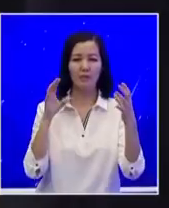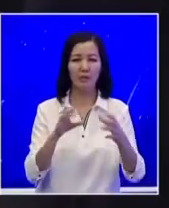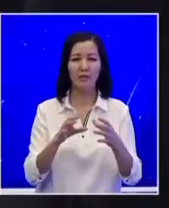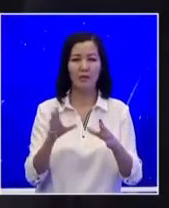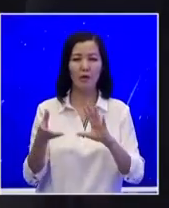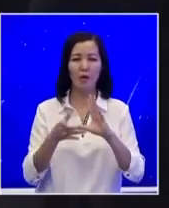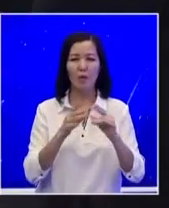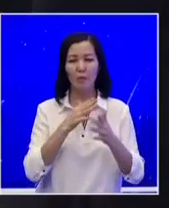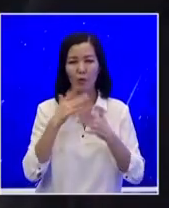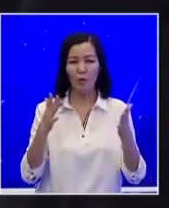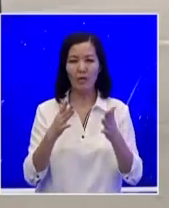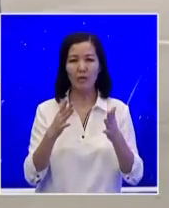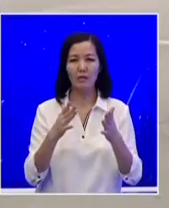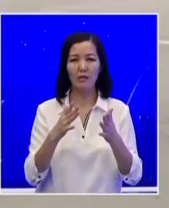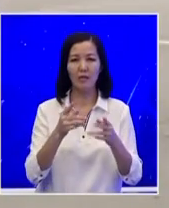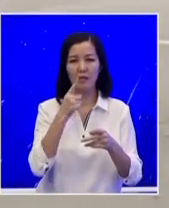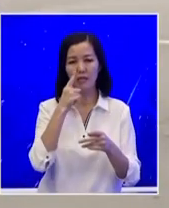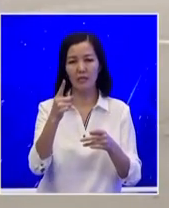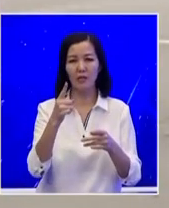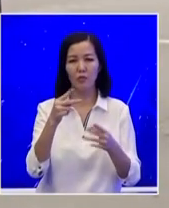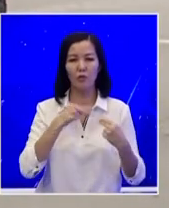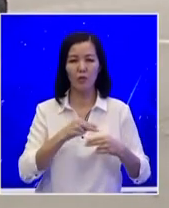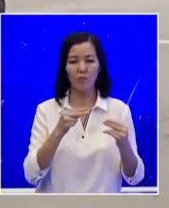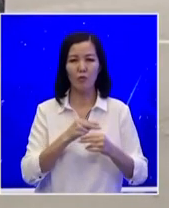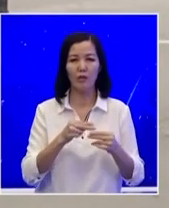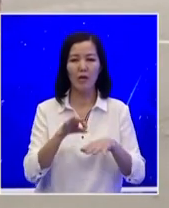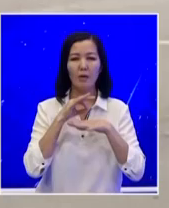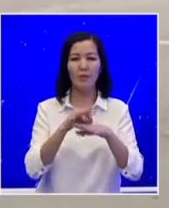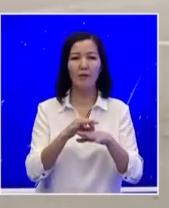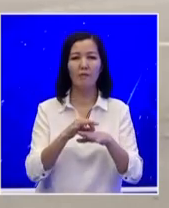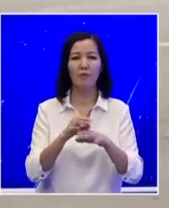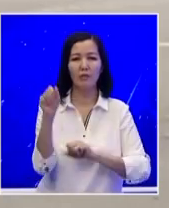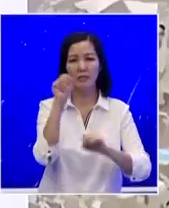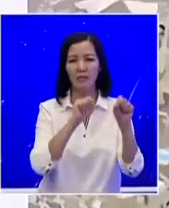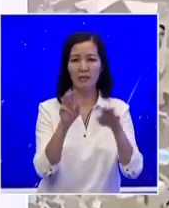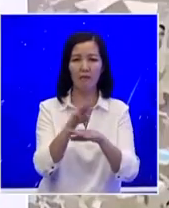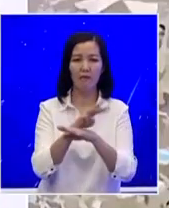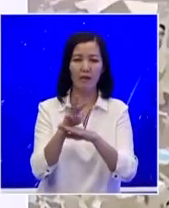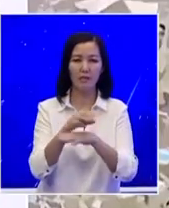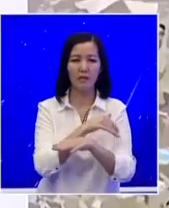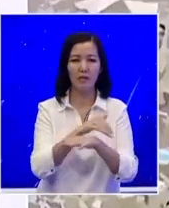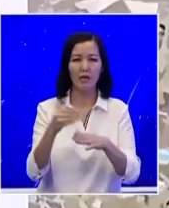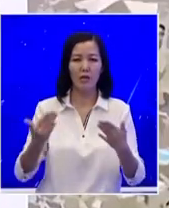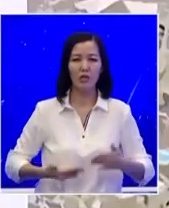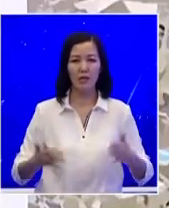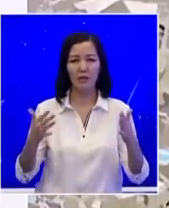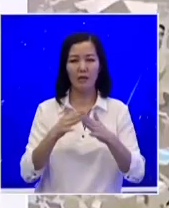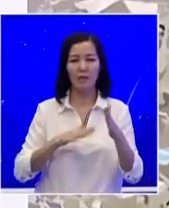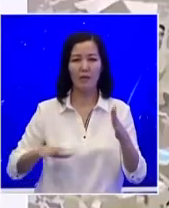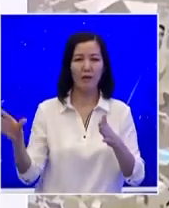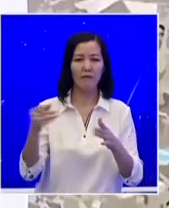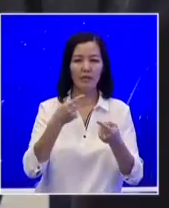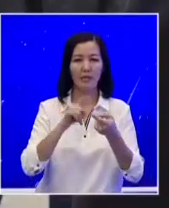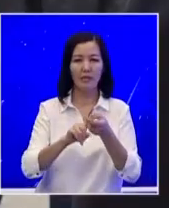Большинство организаций перешло на дистанционный режим работы. Проводится дезинфекция улиц и жилых объектов. Все